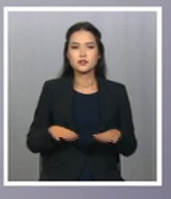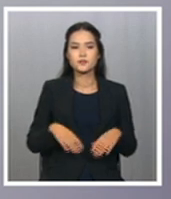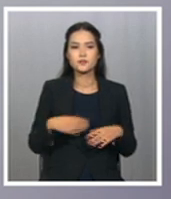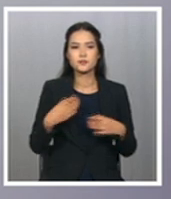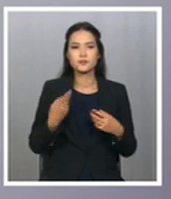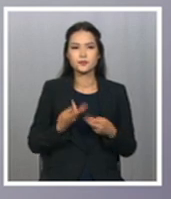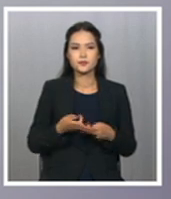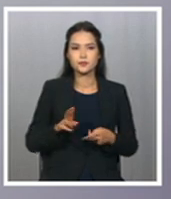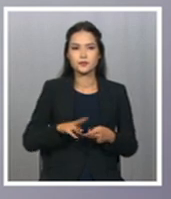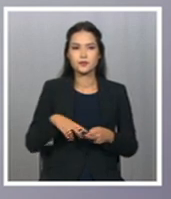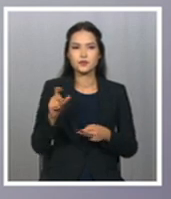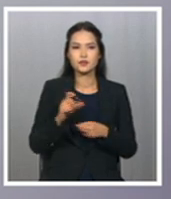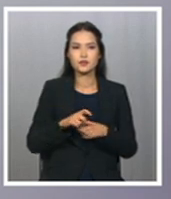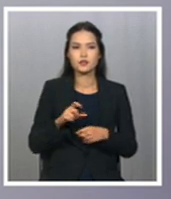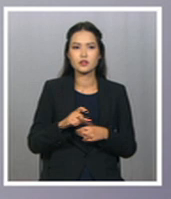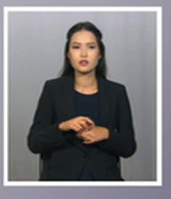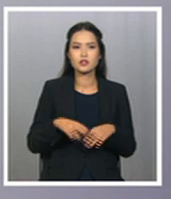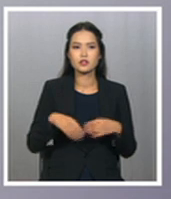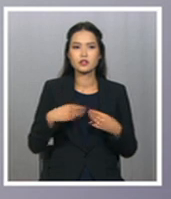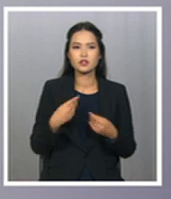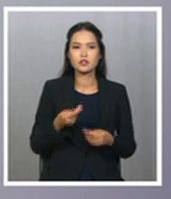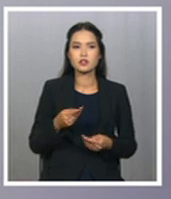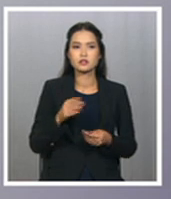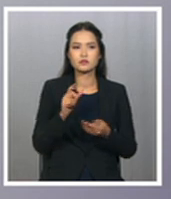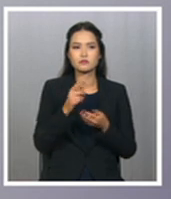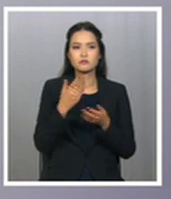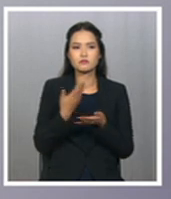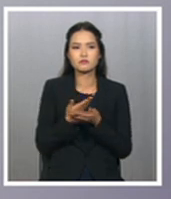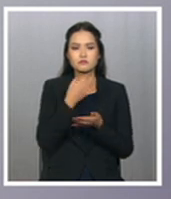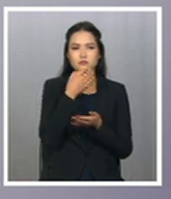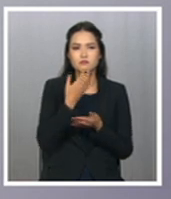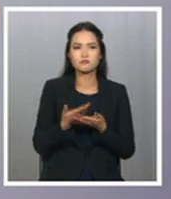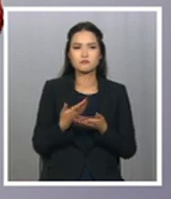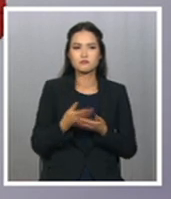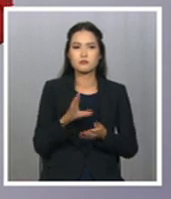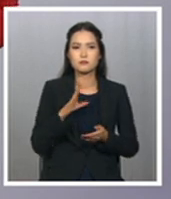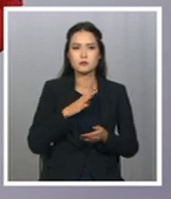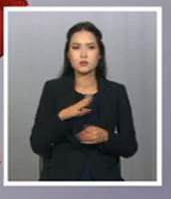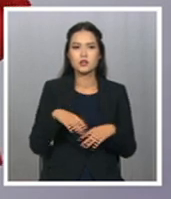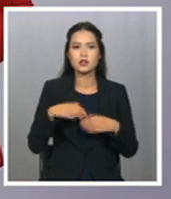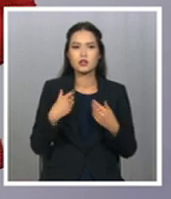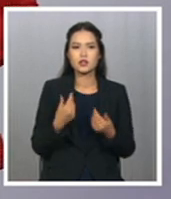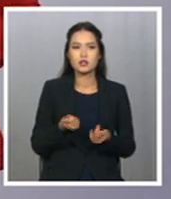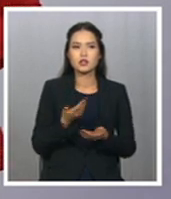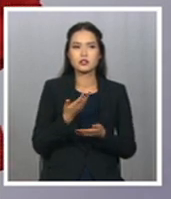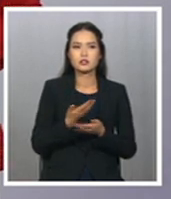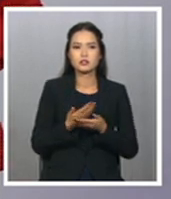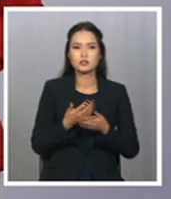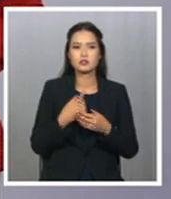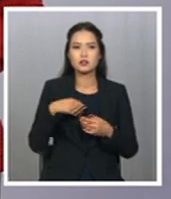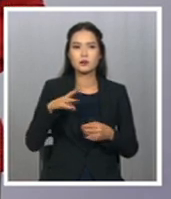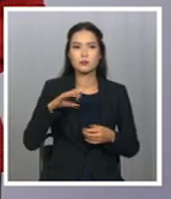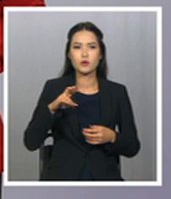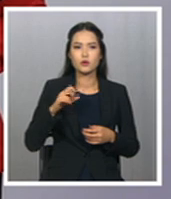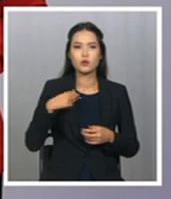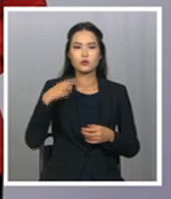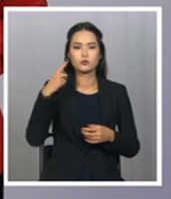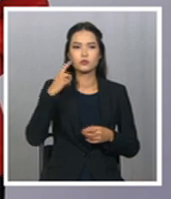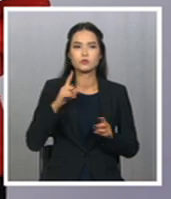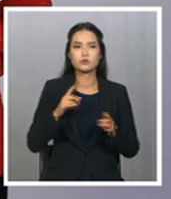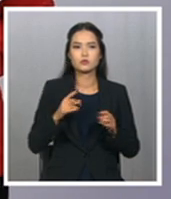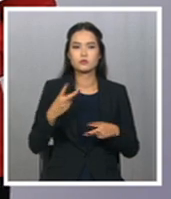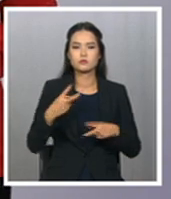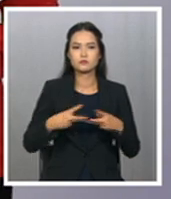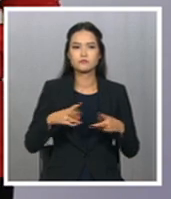сіздерге біздің ұсынған үлгіміз еді. Сіздер де осындай үлгідегі монологтар жаздыңыздар деп сенемін.